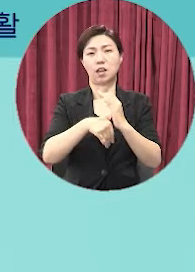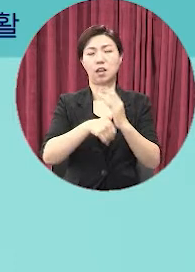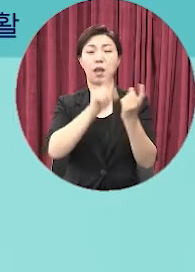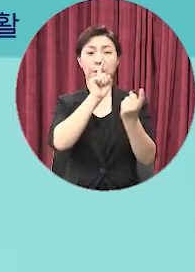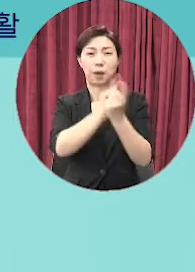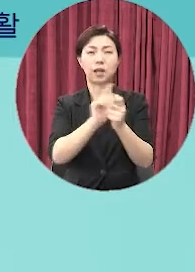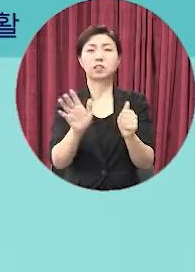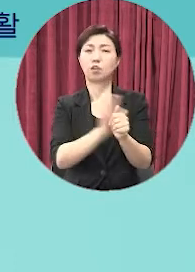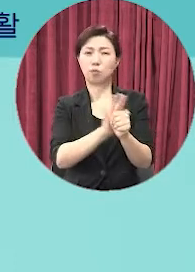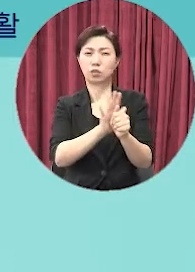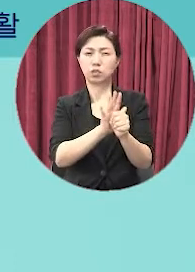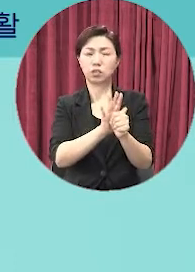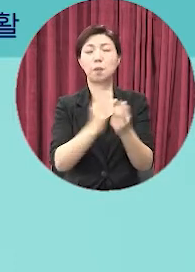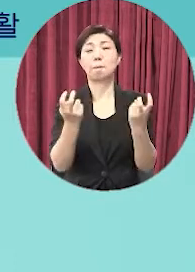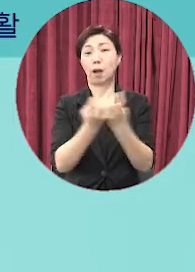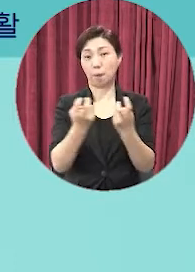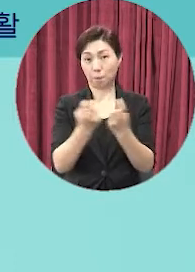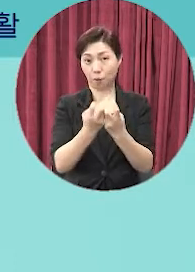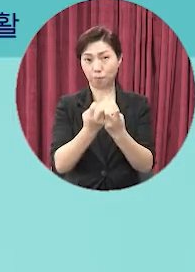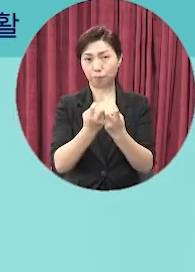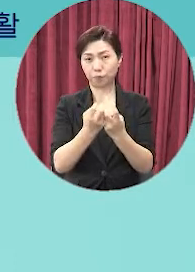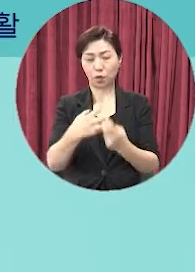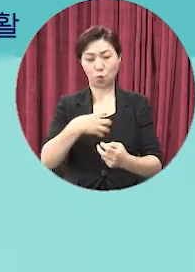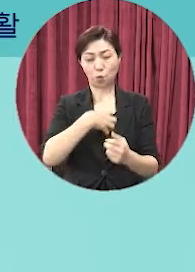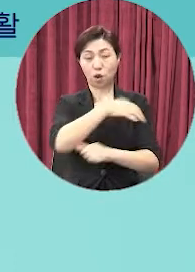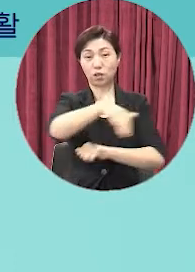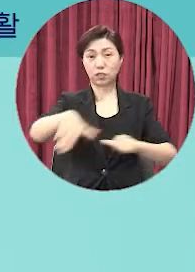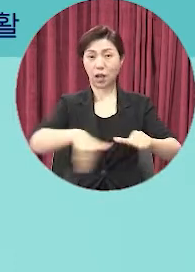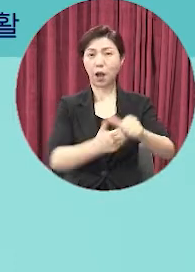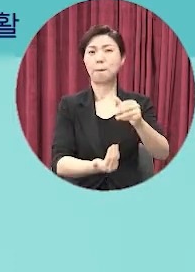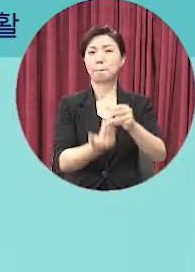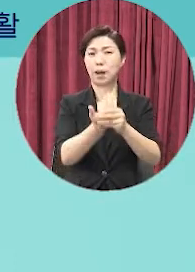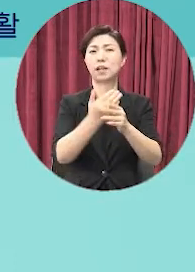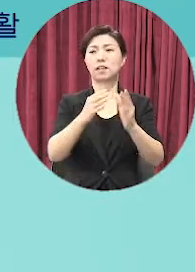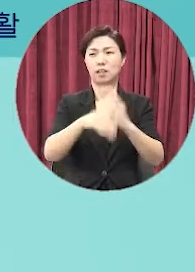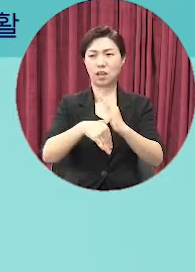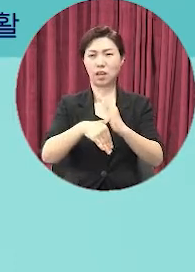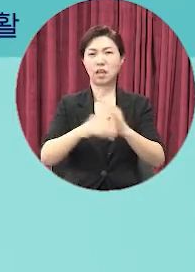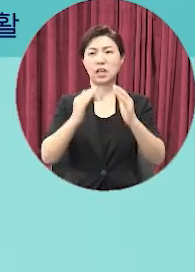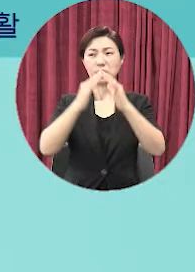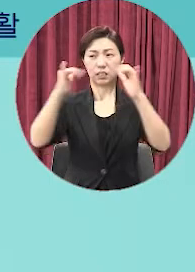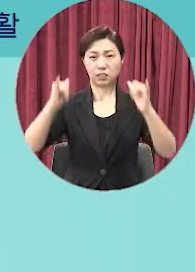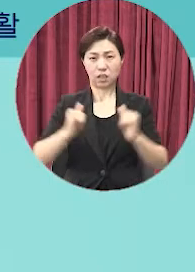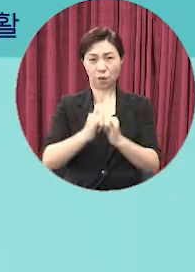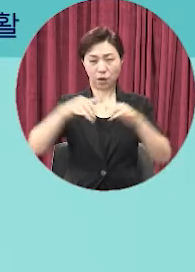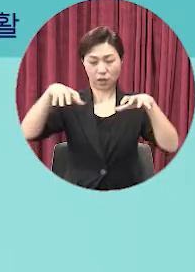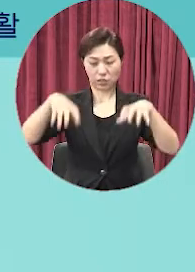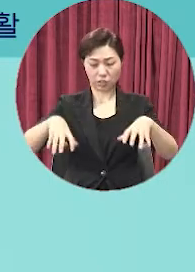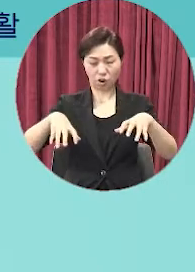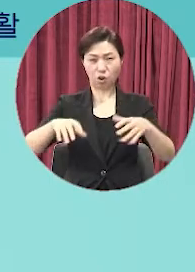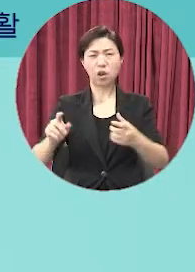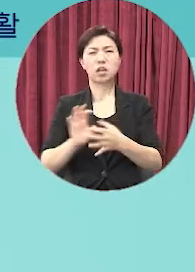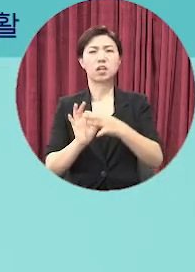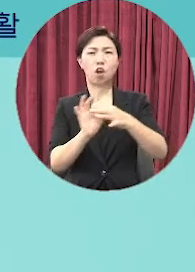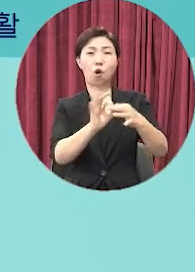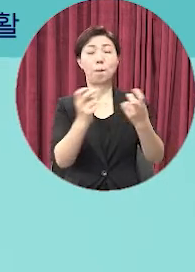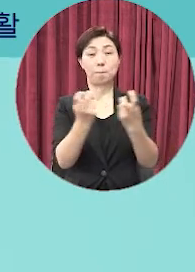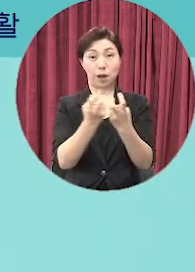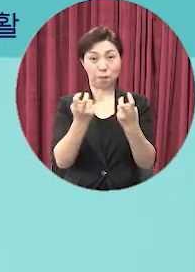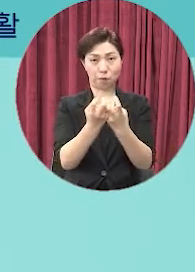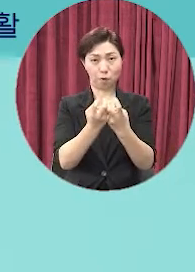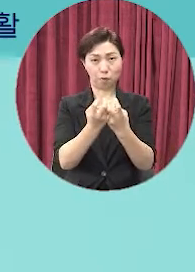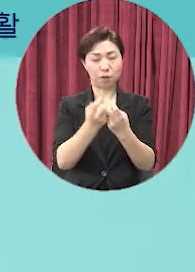제공할 건지, 또 이러한 그 위기 상황에서 지역사회 기관들은 어떻게 연계할 건지 등에 대해서 도모하고자 이 연구를